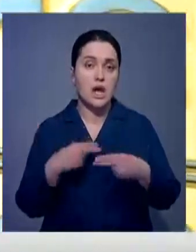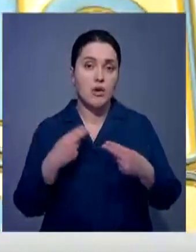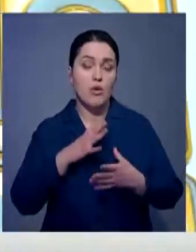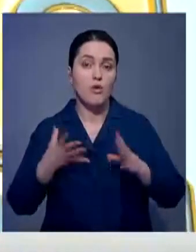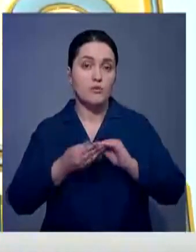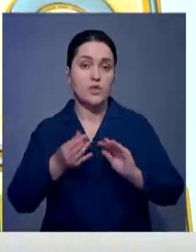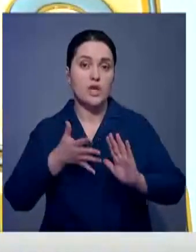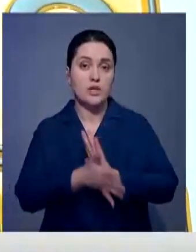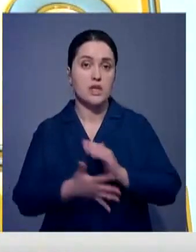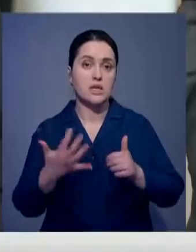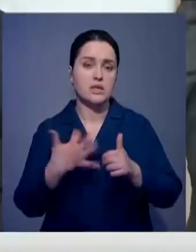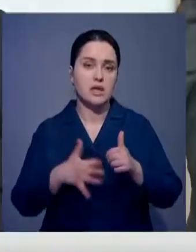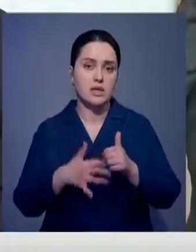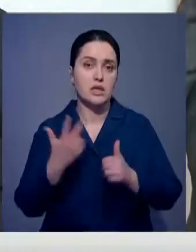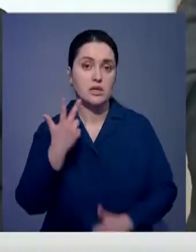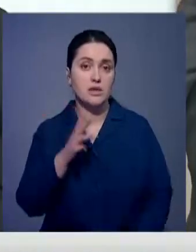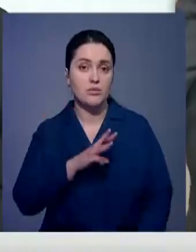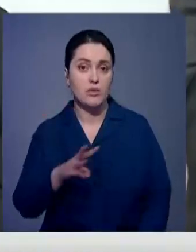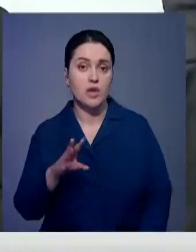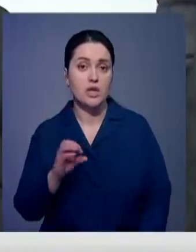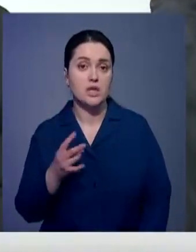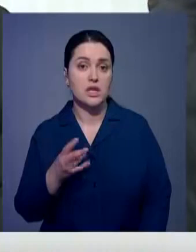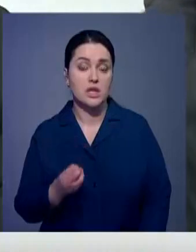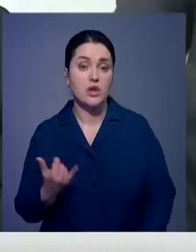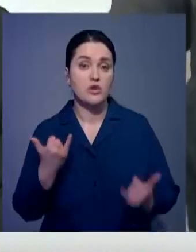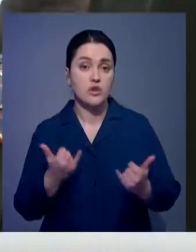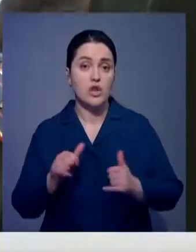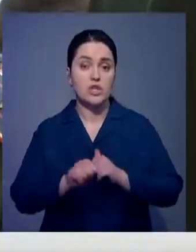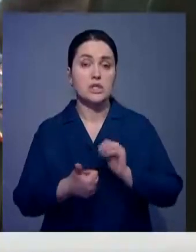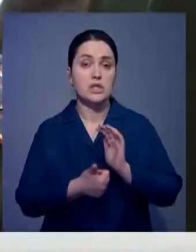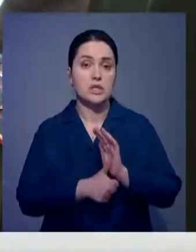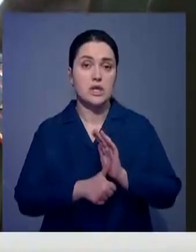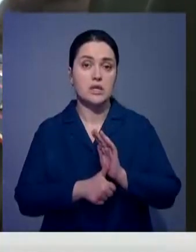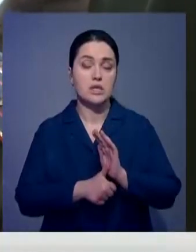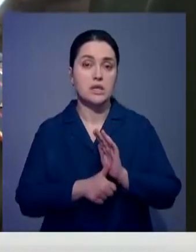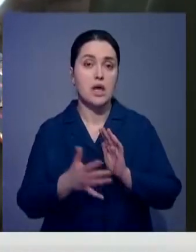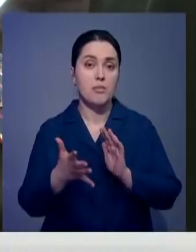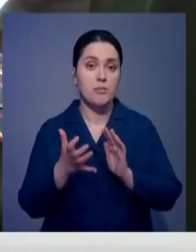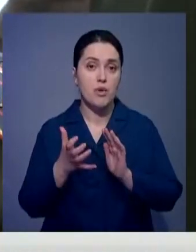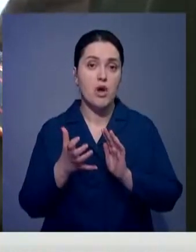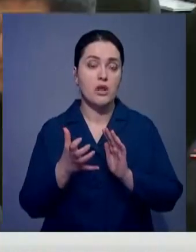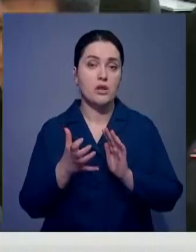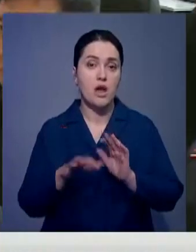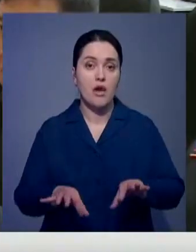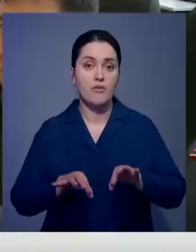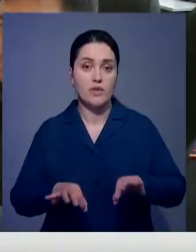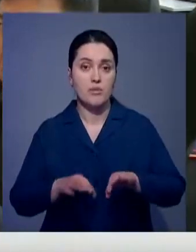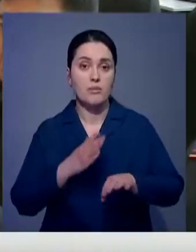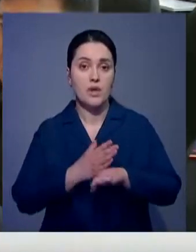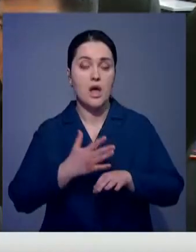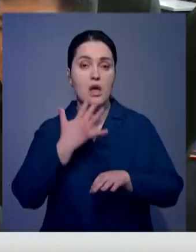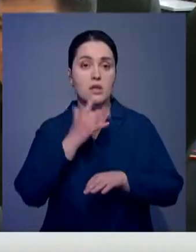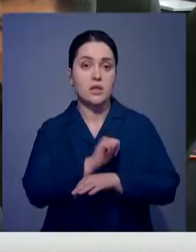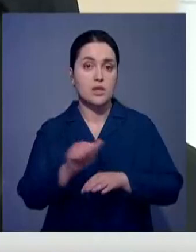затрат составит в среднем 3 миллиона тенге. Отметим, в регионе сегодня насчитывается 16,5 тысяч автомобилей, находящихся